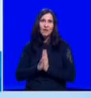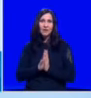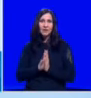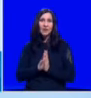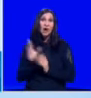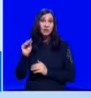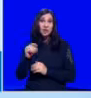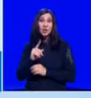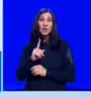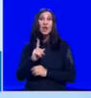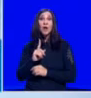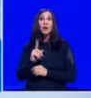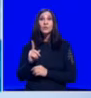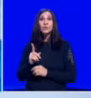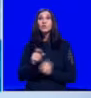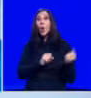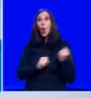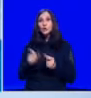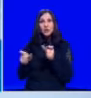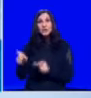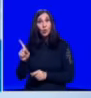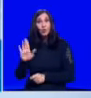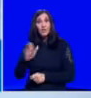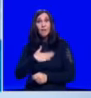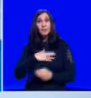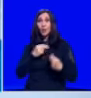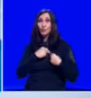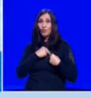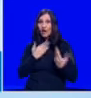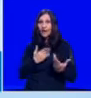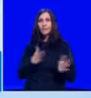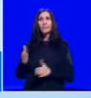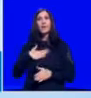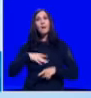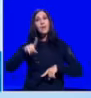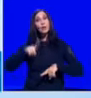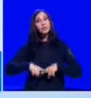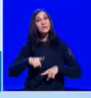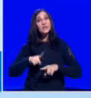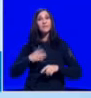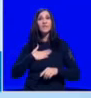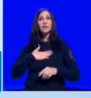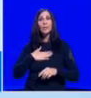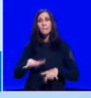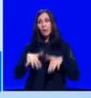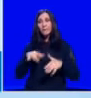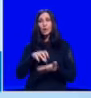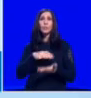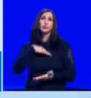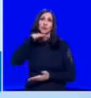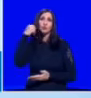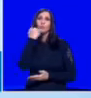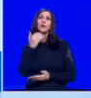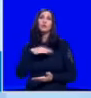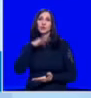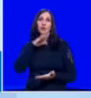И кажете сега, кои са конституционалистите, на които ви имате доверие? Имаме си юристи в нашата парламентарна група, които са достатъчно добри и които са достатъчно доказани.